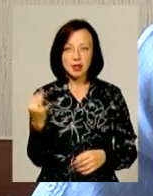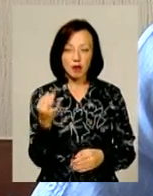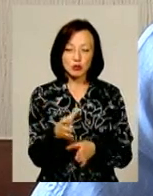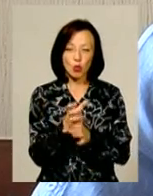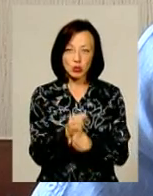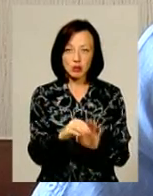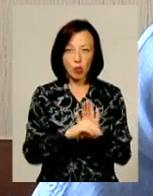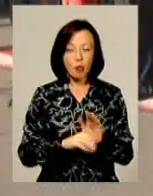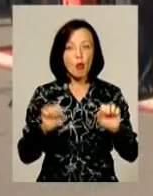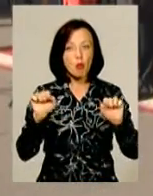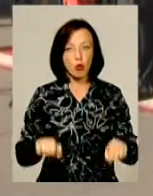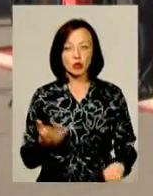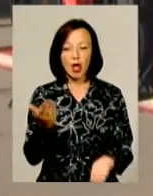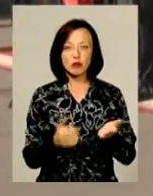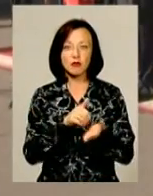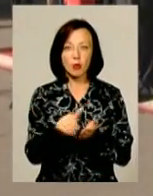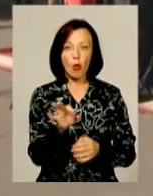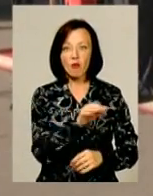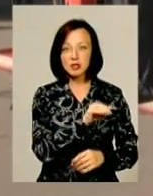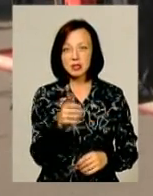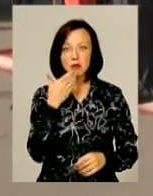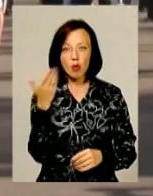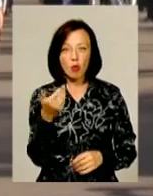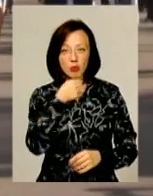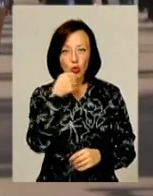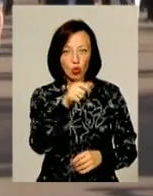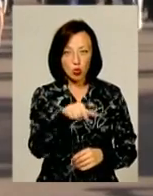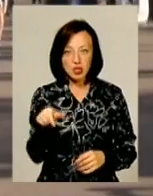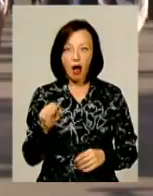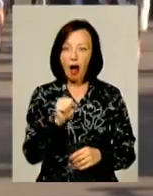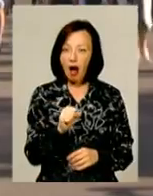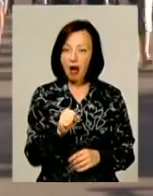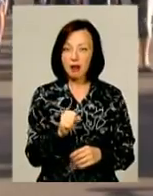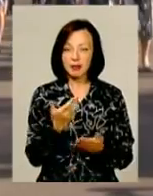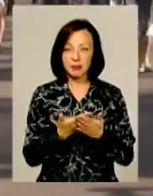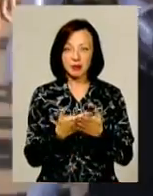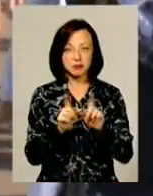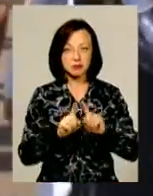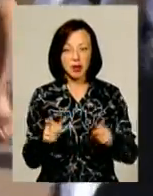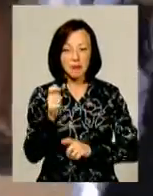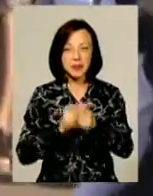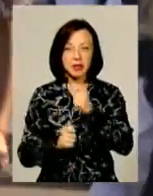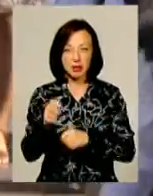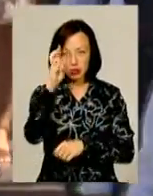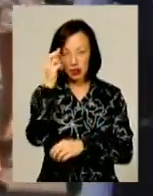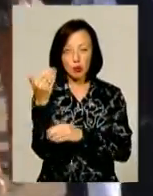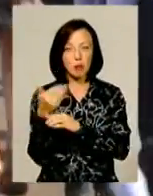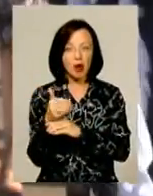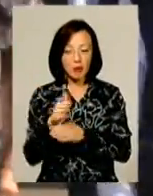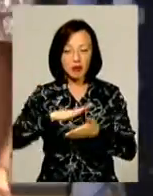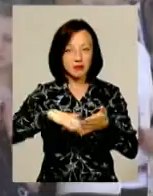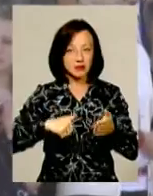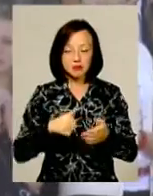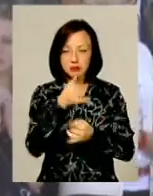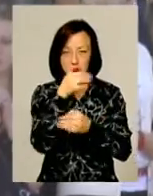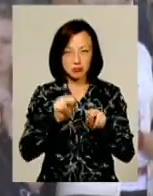Скоротити його можна, якщо відмовитися від офіційних промов дорослих. А от обійти такі елементи урочистостей, як підняття державного прапора,